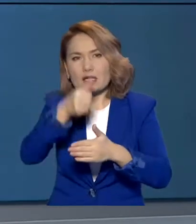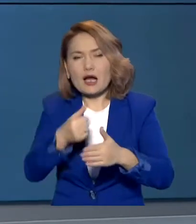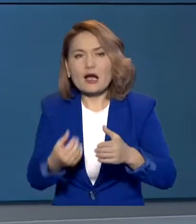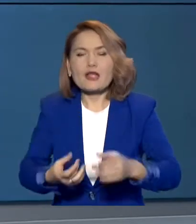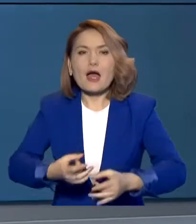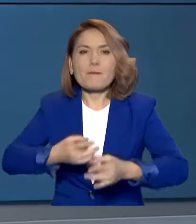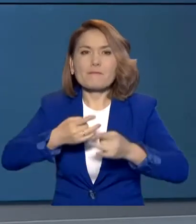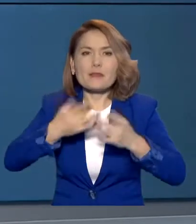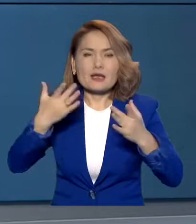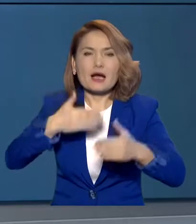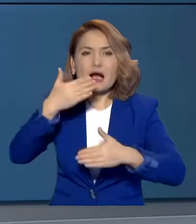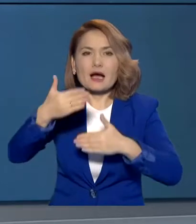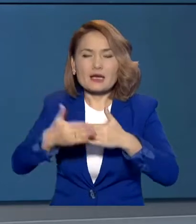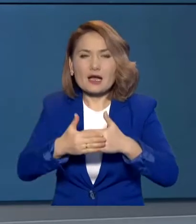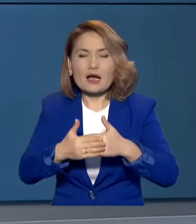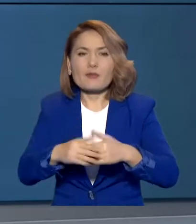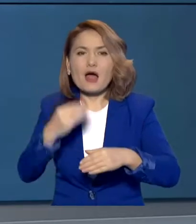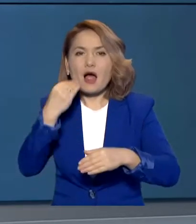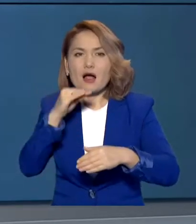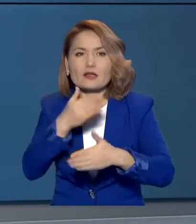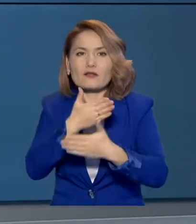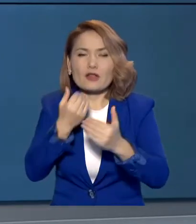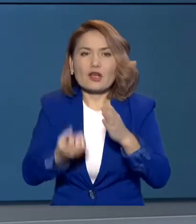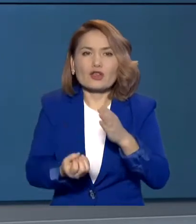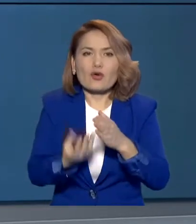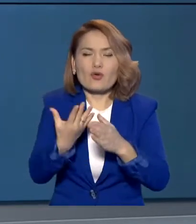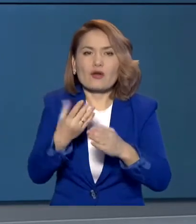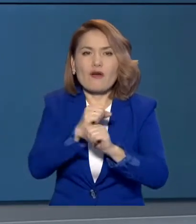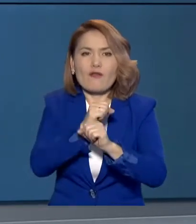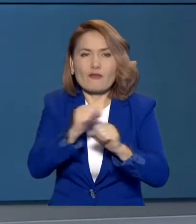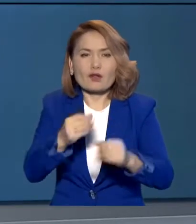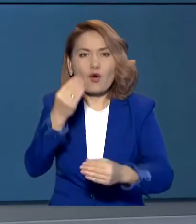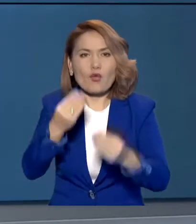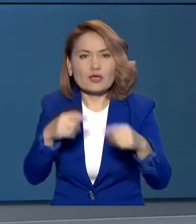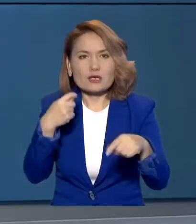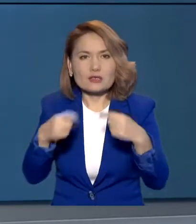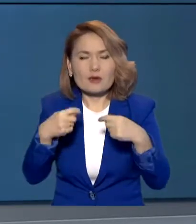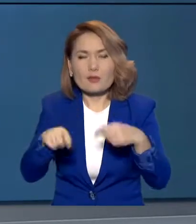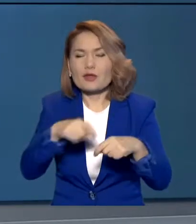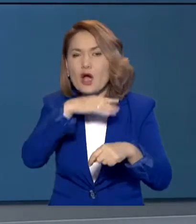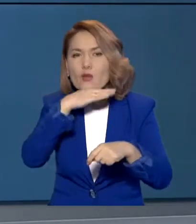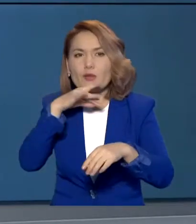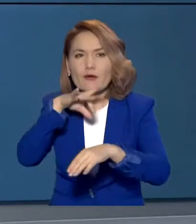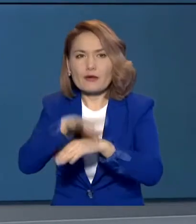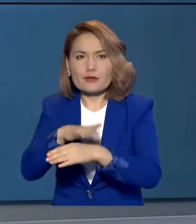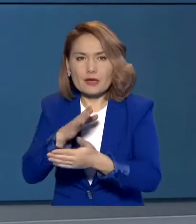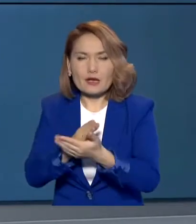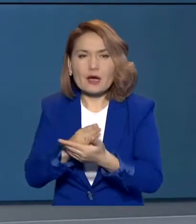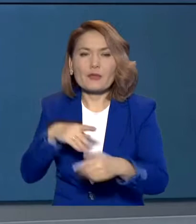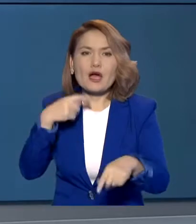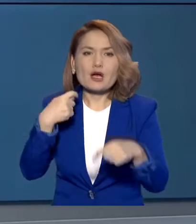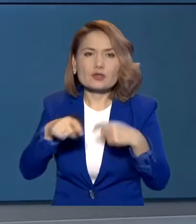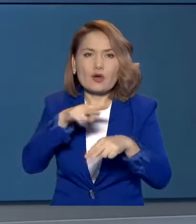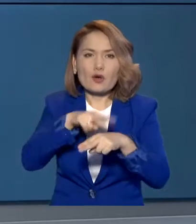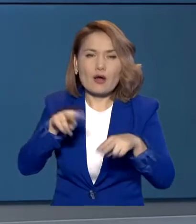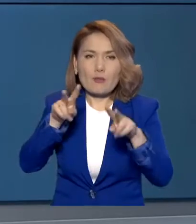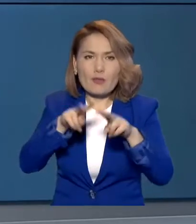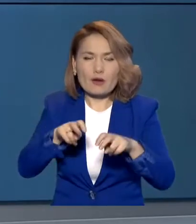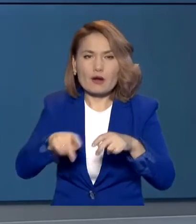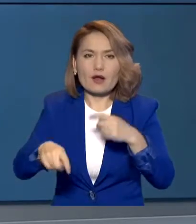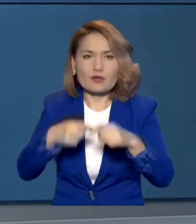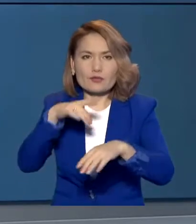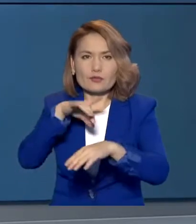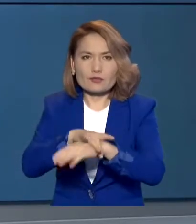қарсаңында сапасыз пиротехникалық бұйымдар сату да жиілей түскен. Төтенше жағдай мамандары сауда орындарын аралап рейдтік